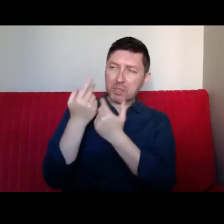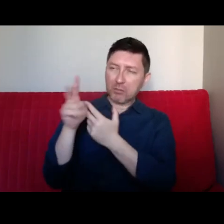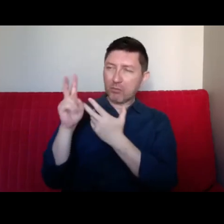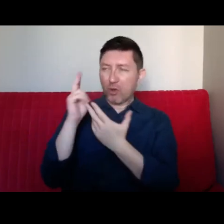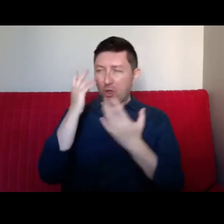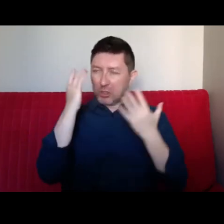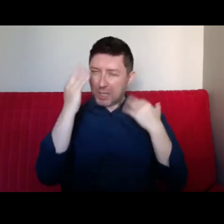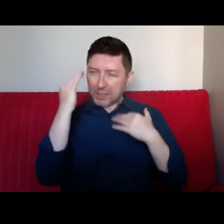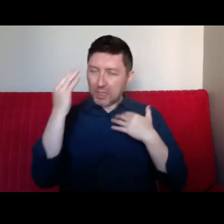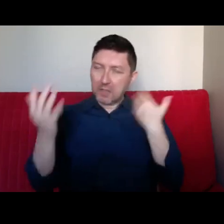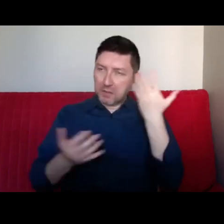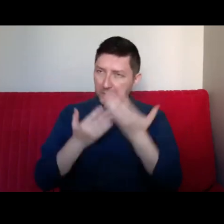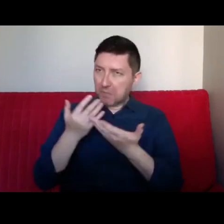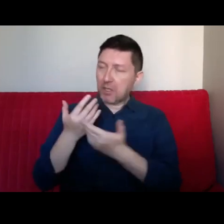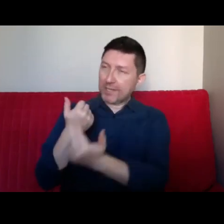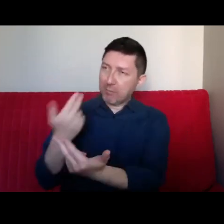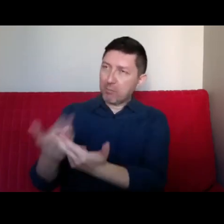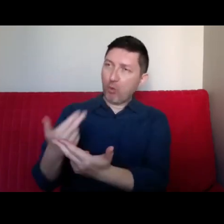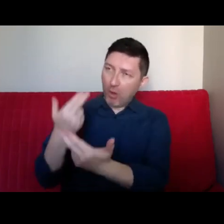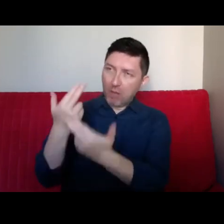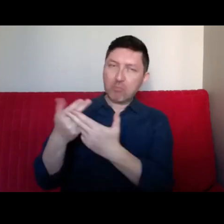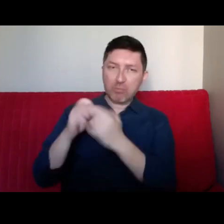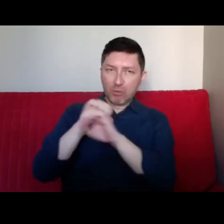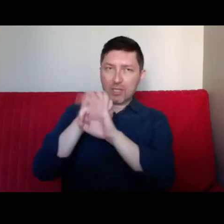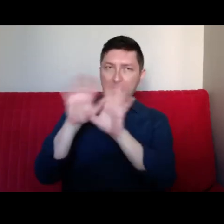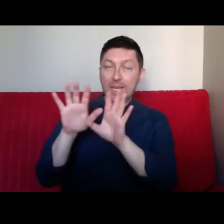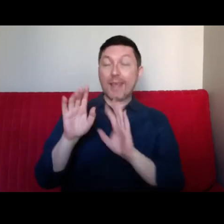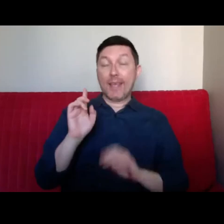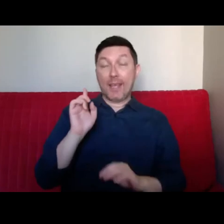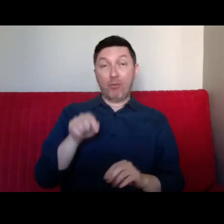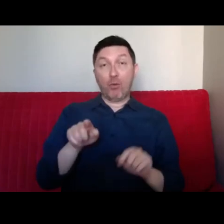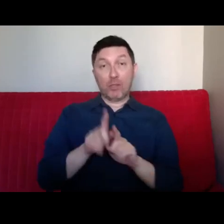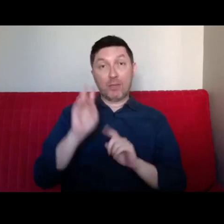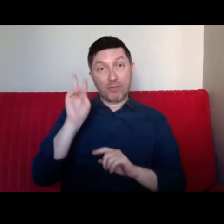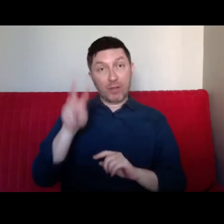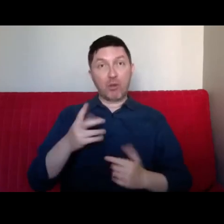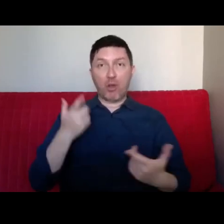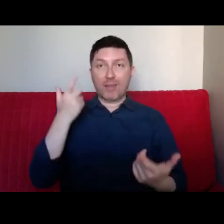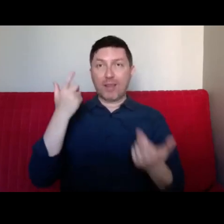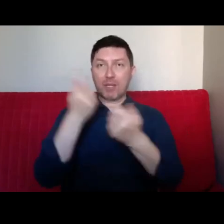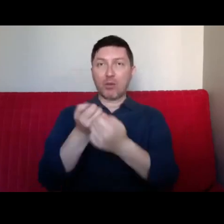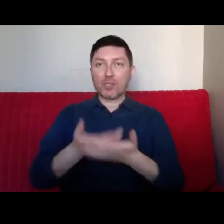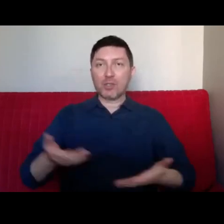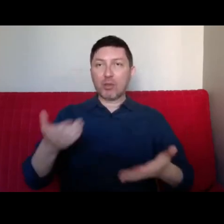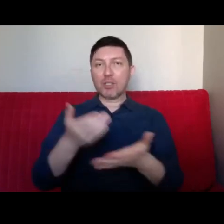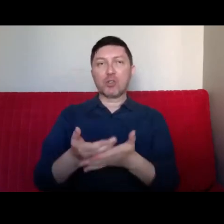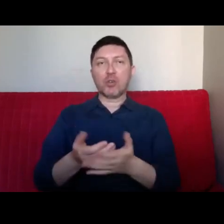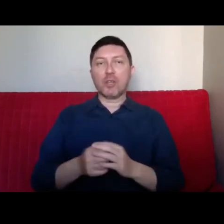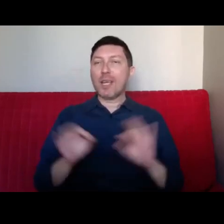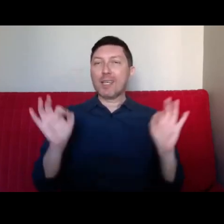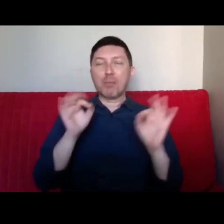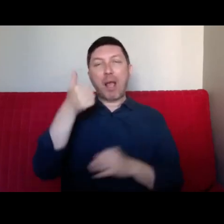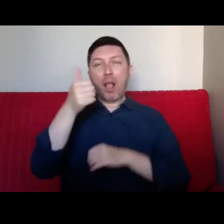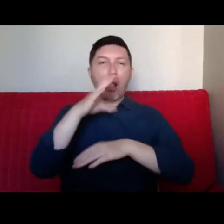Une fois qu'on l'a communiqué, il faut adapter à la situation locale. Comme je l'ai mentionné, il n'y a pas un modèle de semaine européenne qui